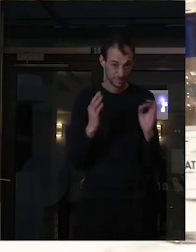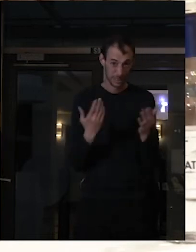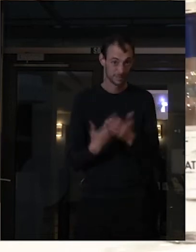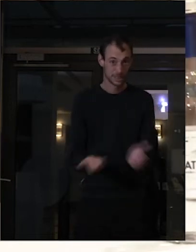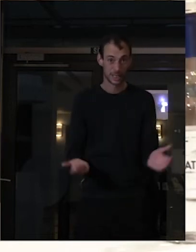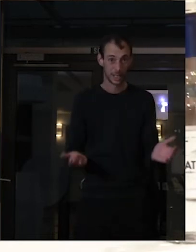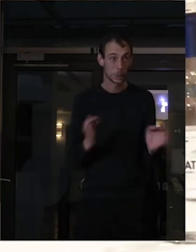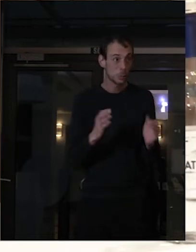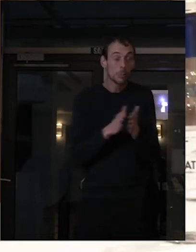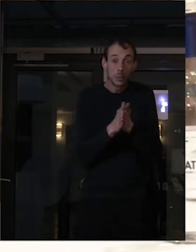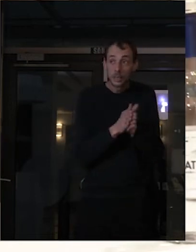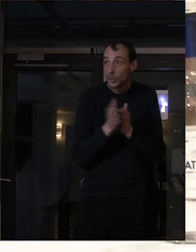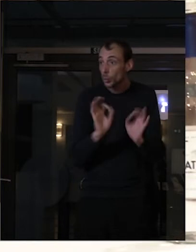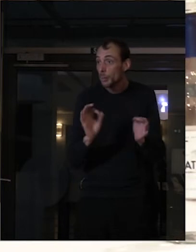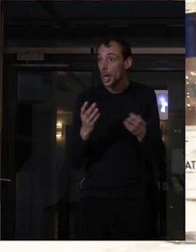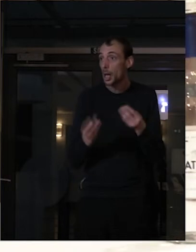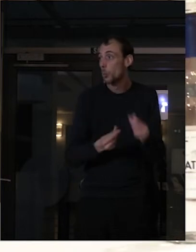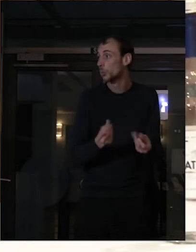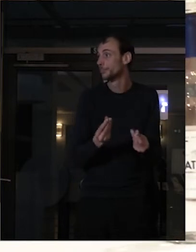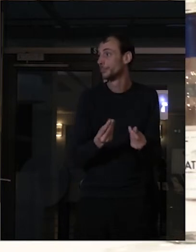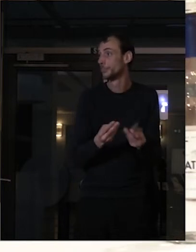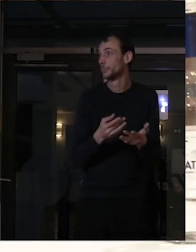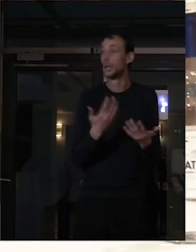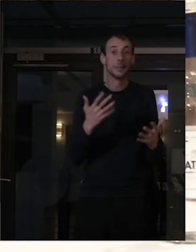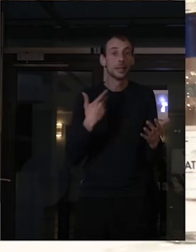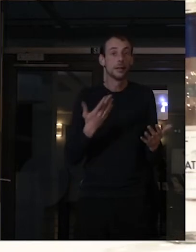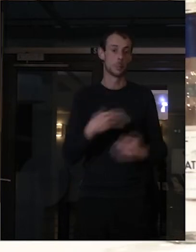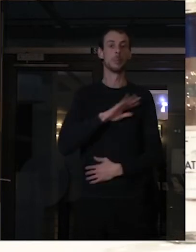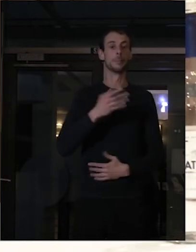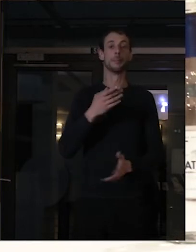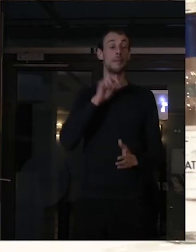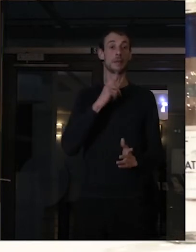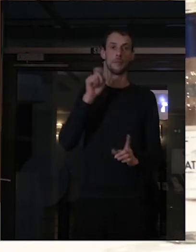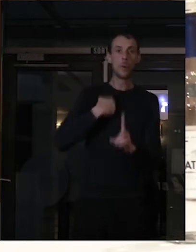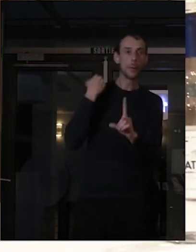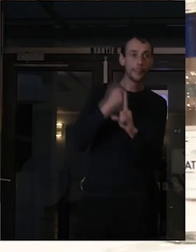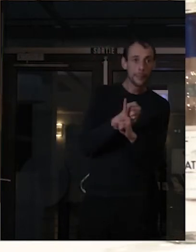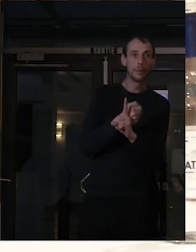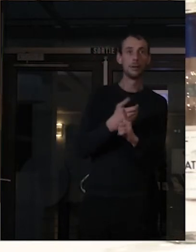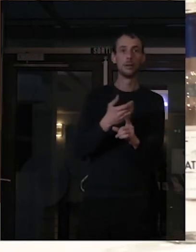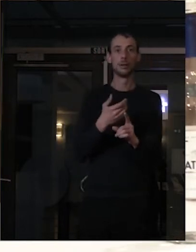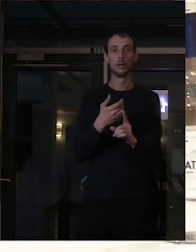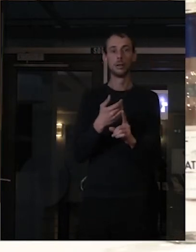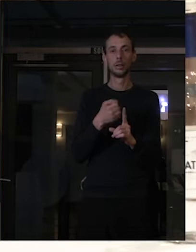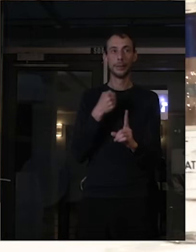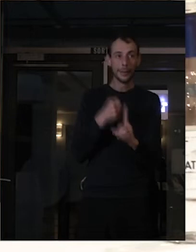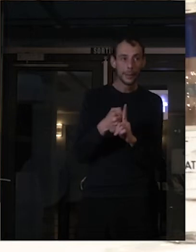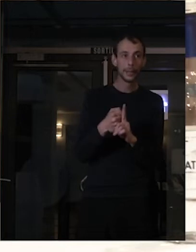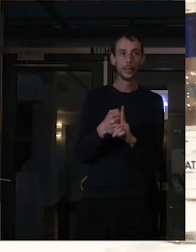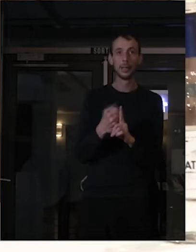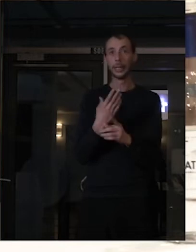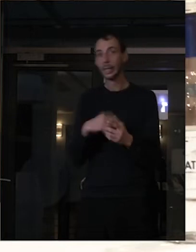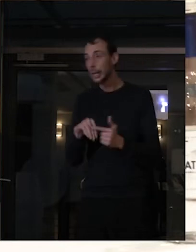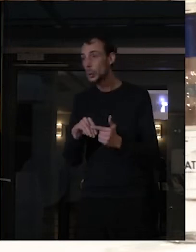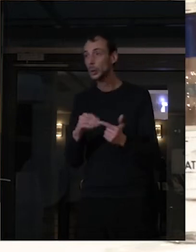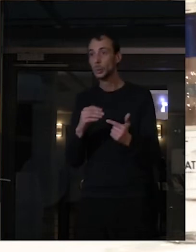motivation. De devoir se battre déjà en tant que femme, et en plus, en tant que 2 critères sur lesquels tu ne peux pas changer, sur